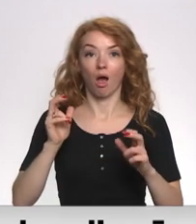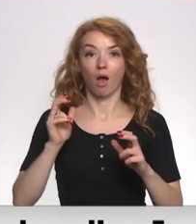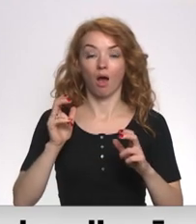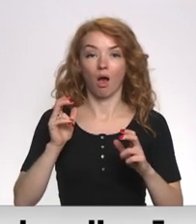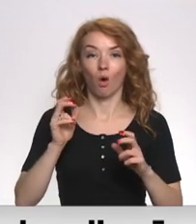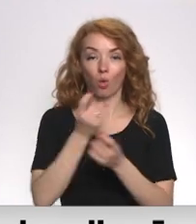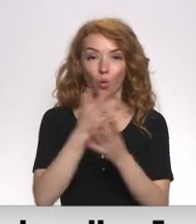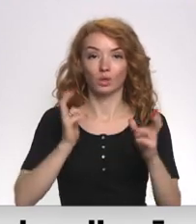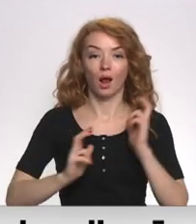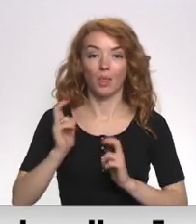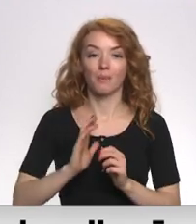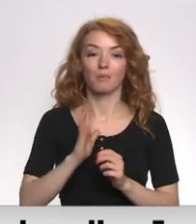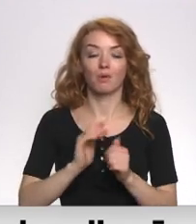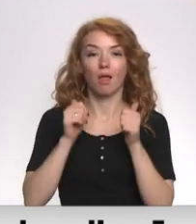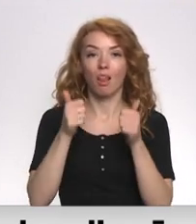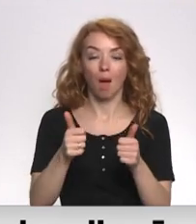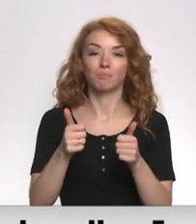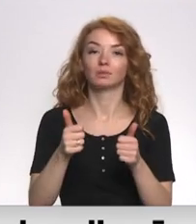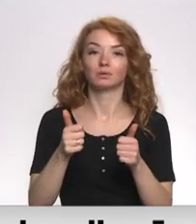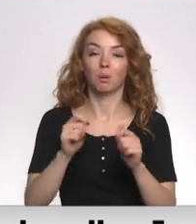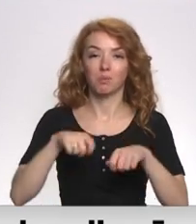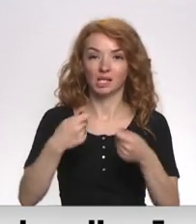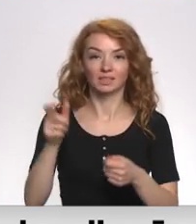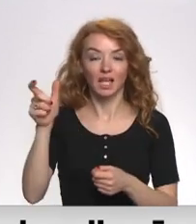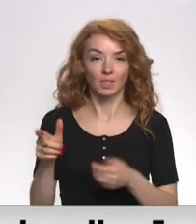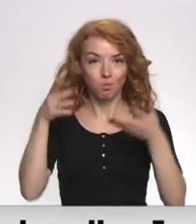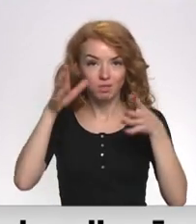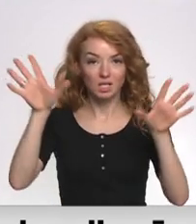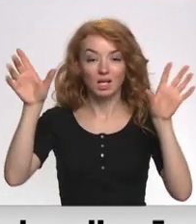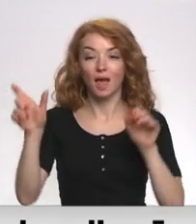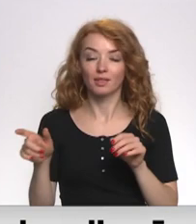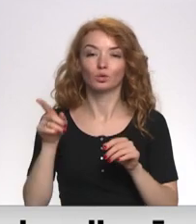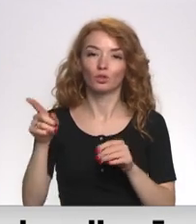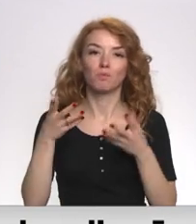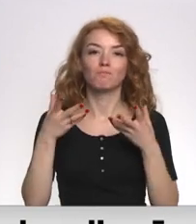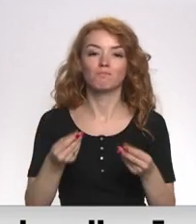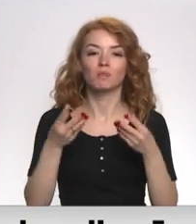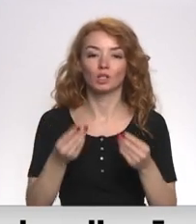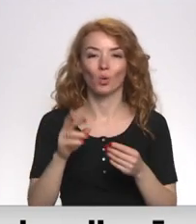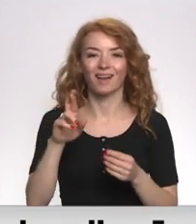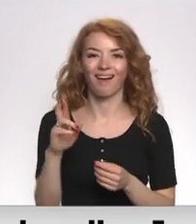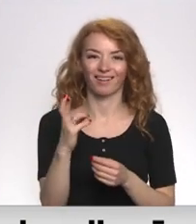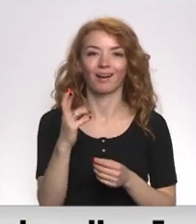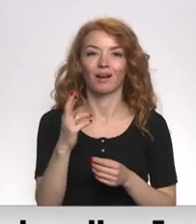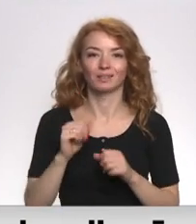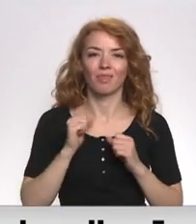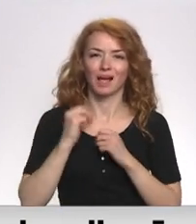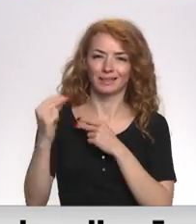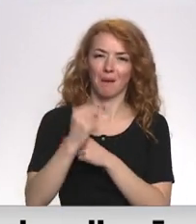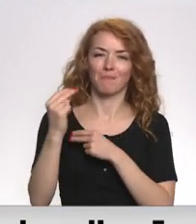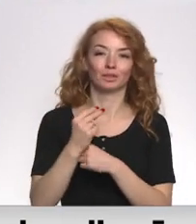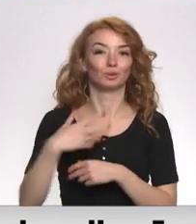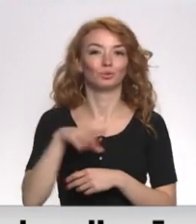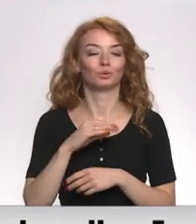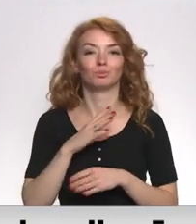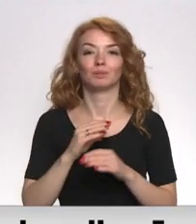brīnišķīgi pasniedzēja gan Raimonds Briedis, kurš mums visu tos mīksto ser mēģināja ieborēt, un mums bija